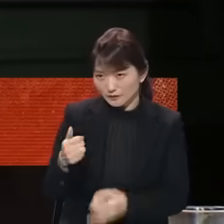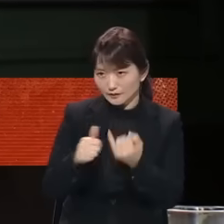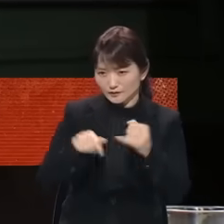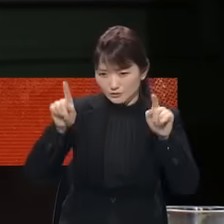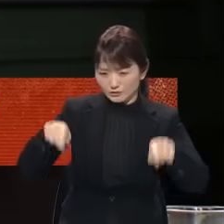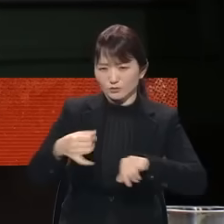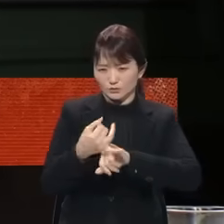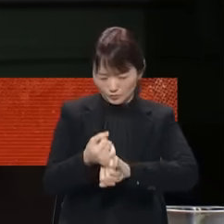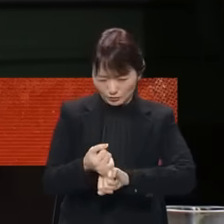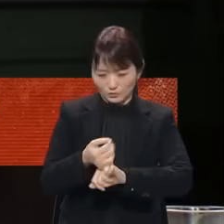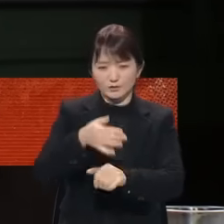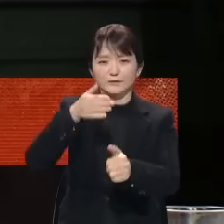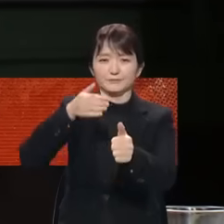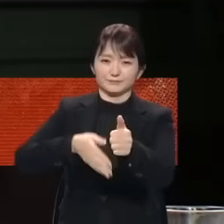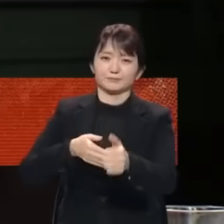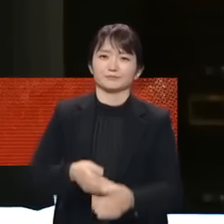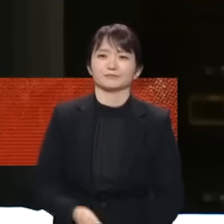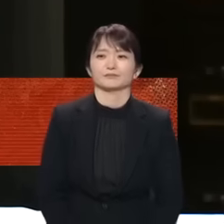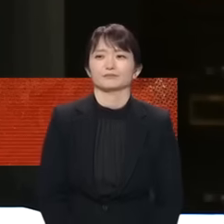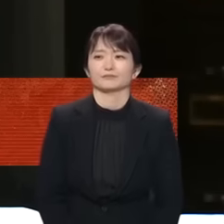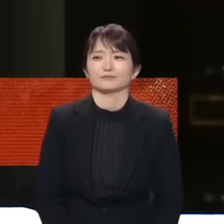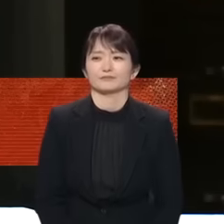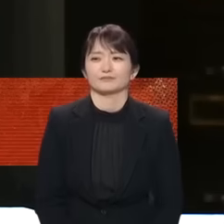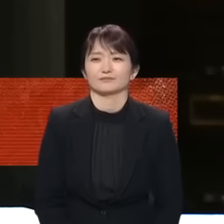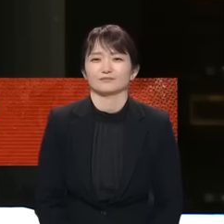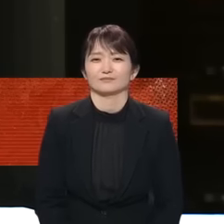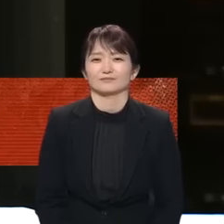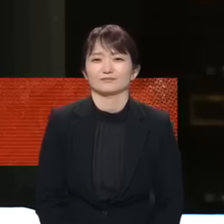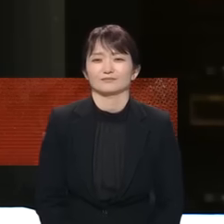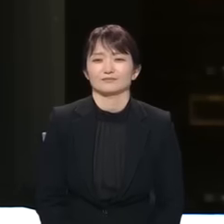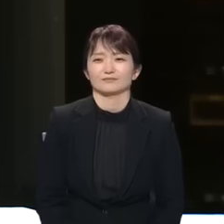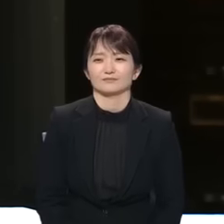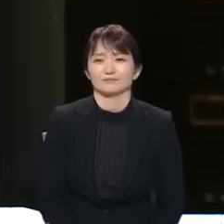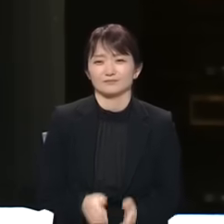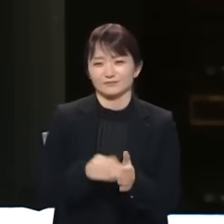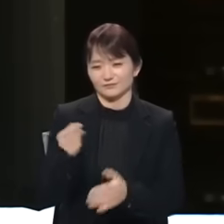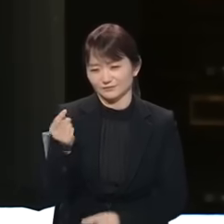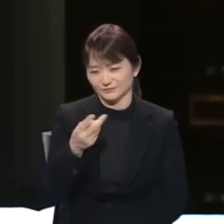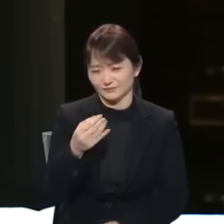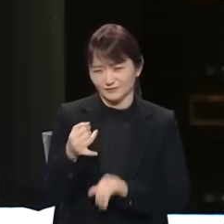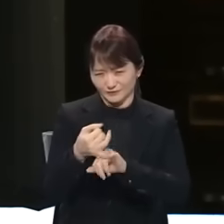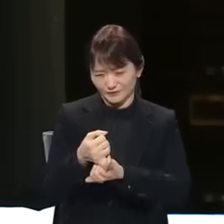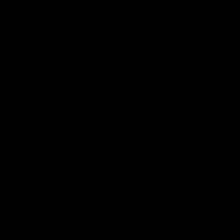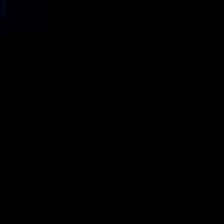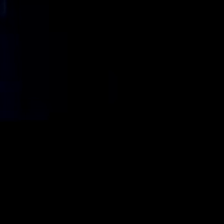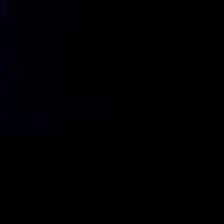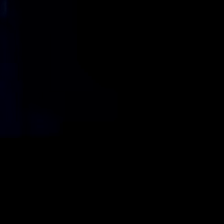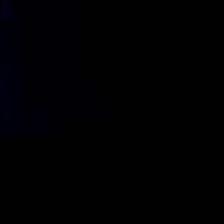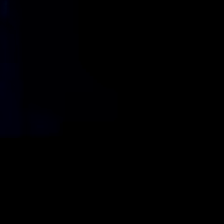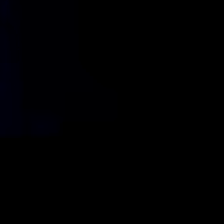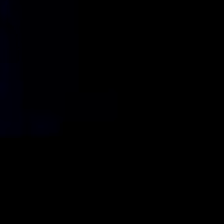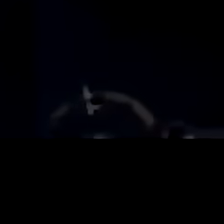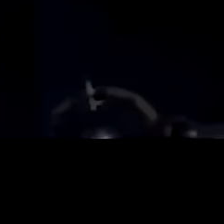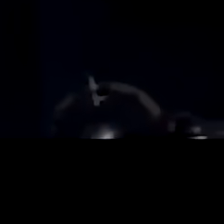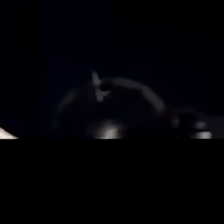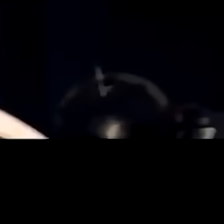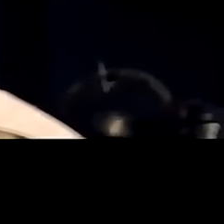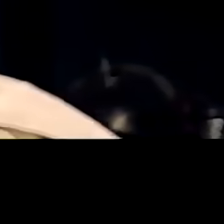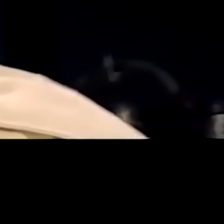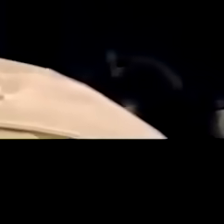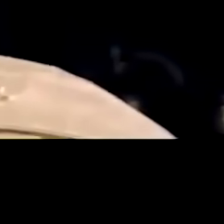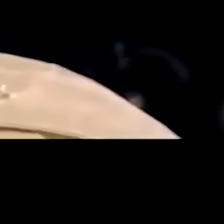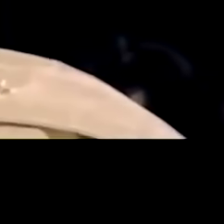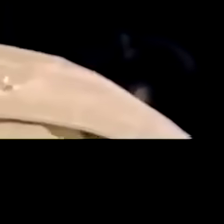하십시오 이런 의견 주셨습니다 어 마지막 정말 좋은 말씀 비밀 비밀번호 꼭 바꾸세요 고민